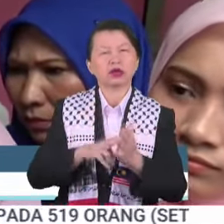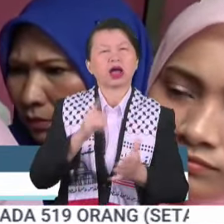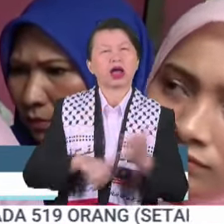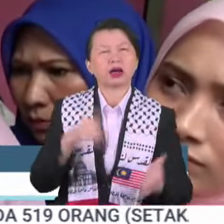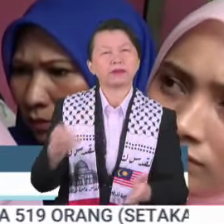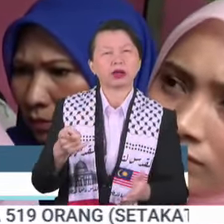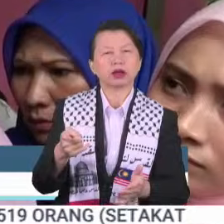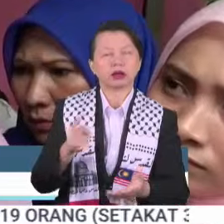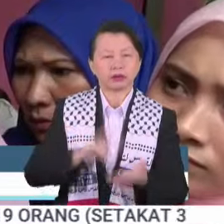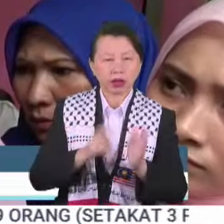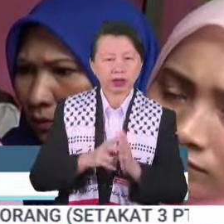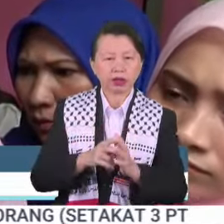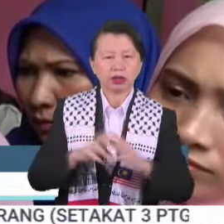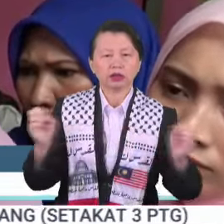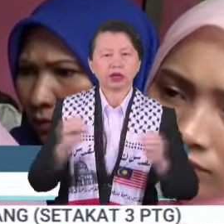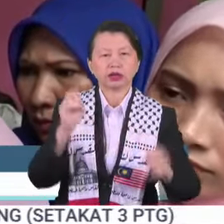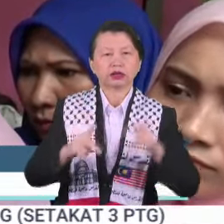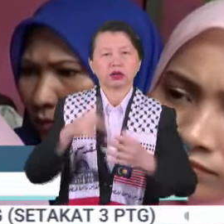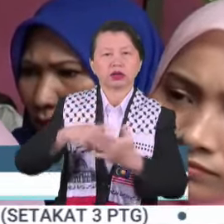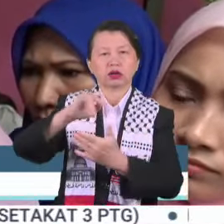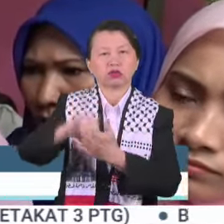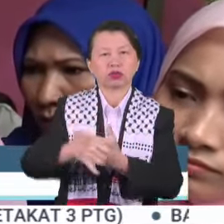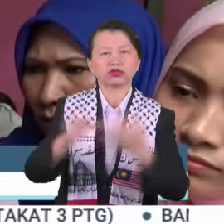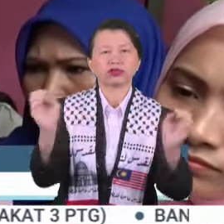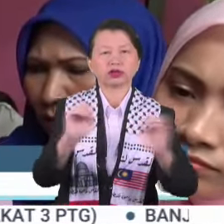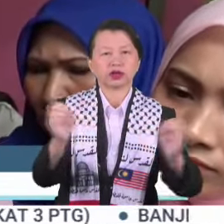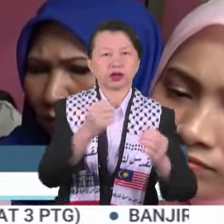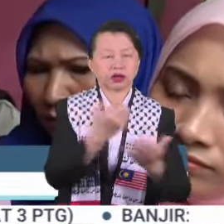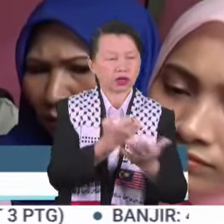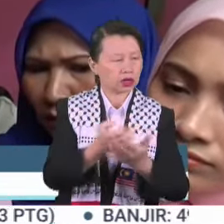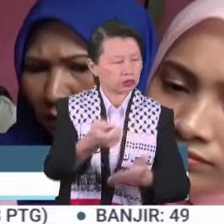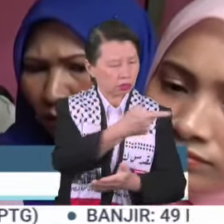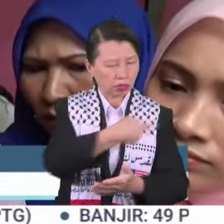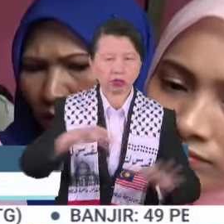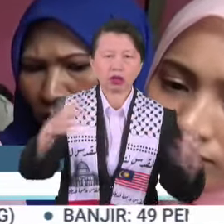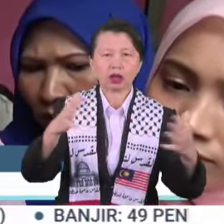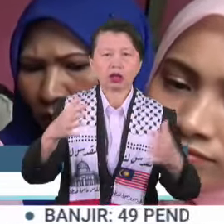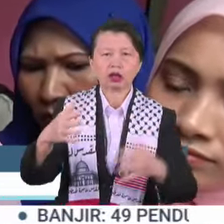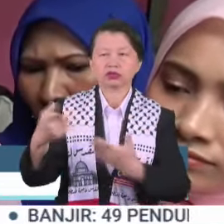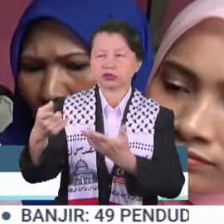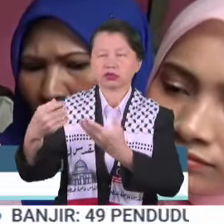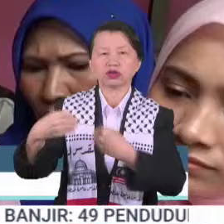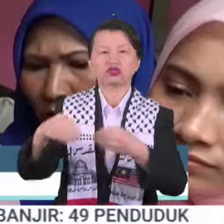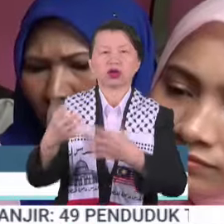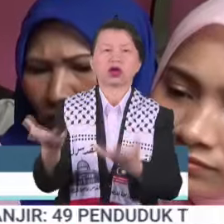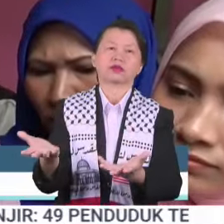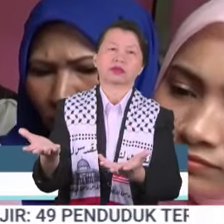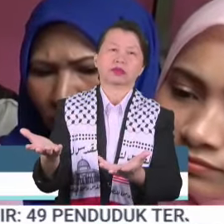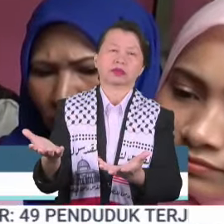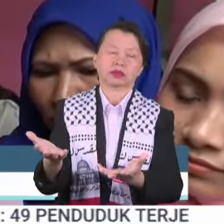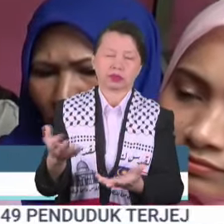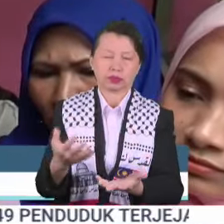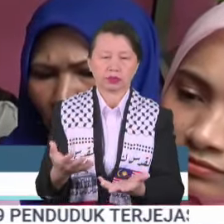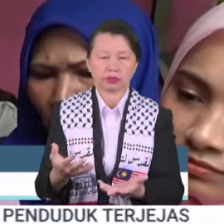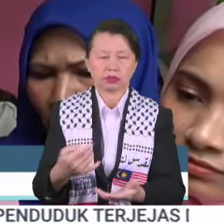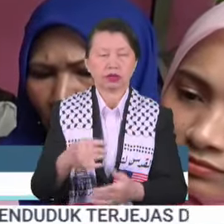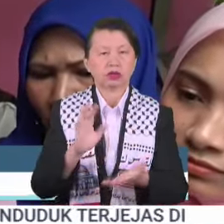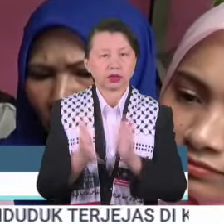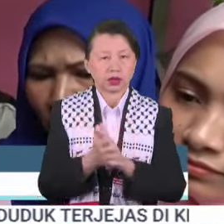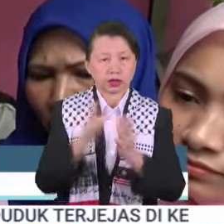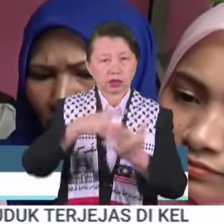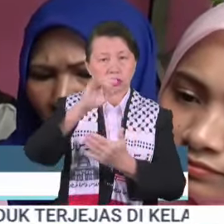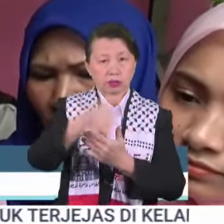maksudnya tidak ada tak ada projek tak ada ekonomic aktivi yang berlaku jadi sesatu